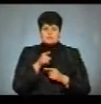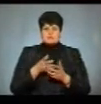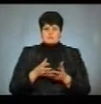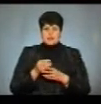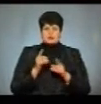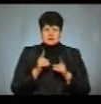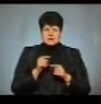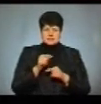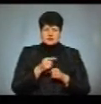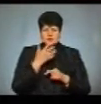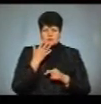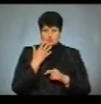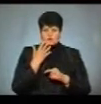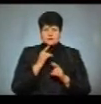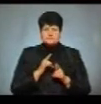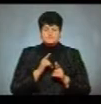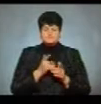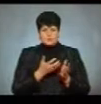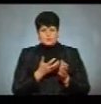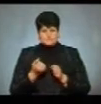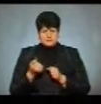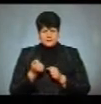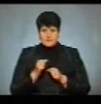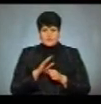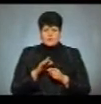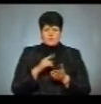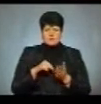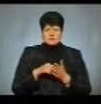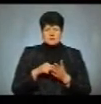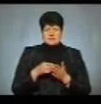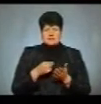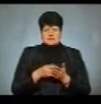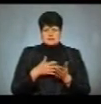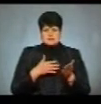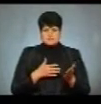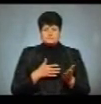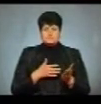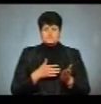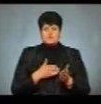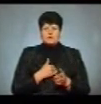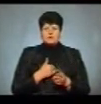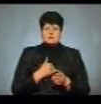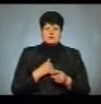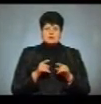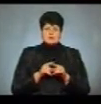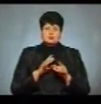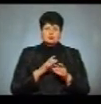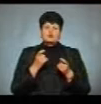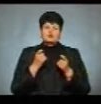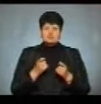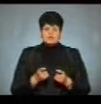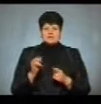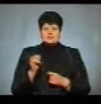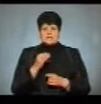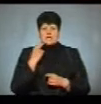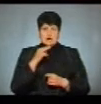сплачувати тільки за той теплоносій, який зайшов в багатоквартирний будинок, а не по міському тарифі. Хочеться, звісно, щоб було дешевше і